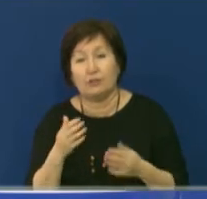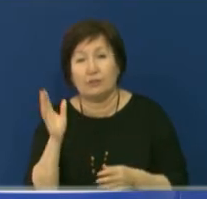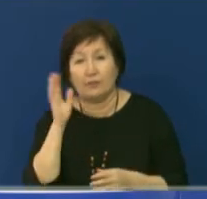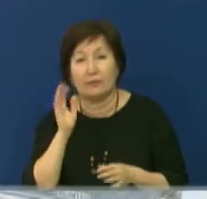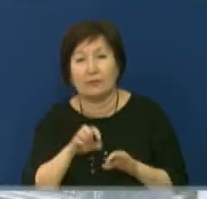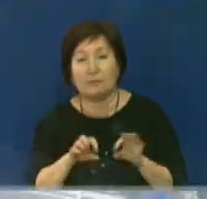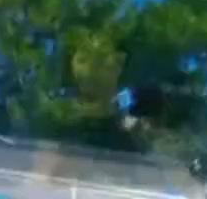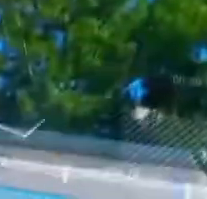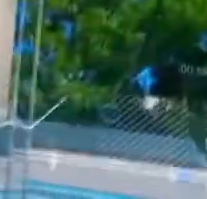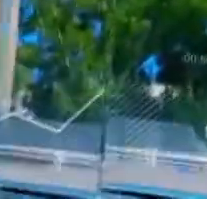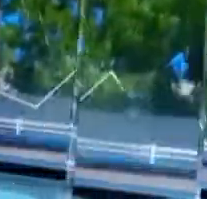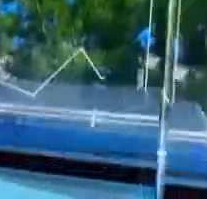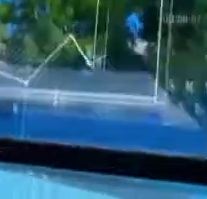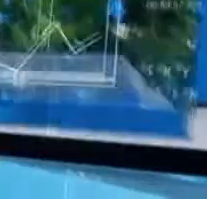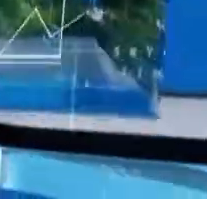дорог.